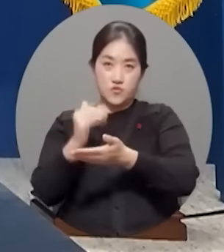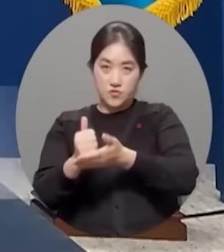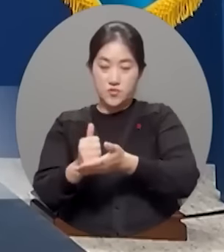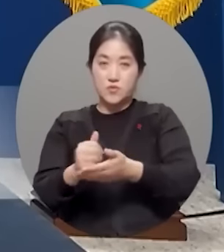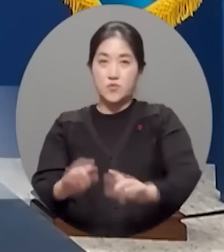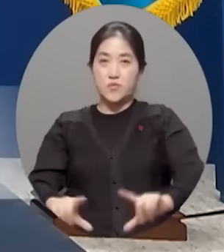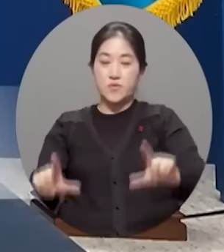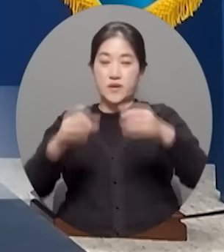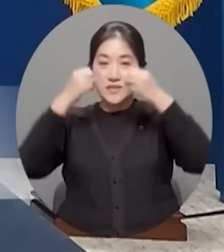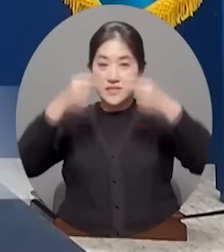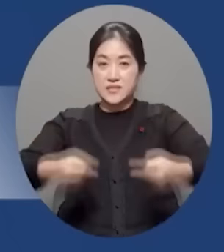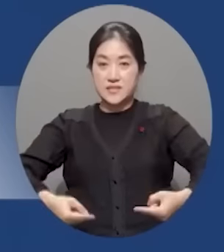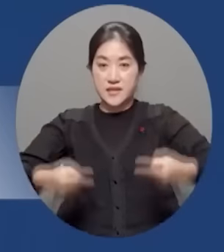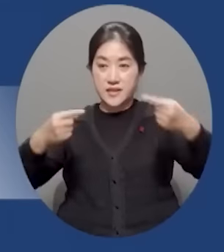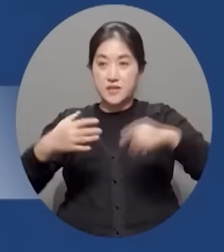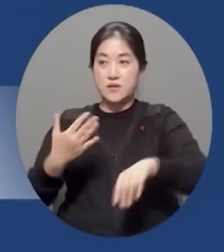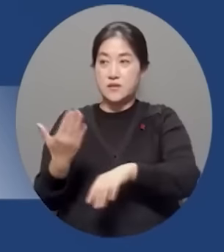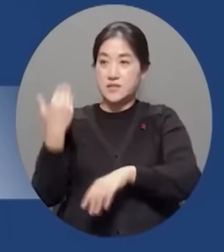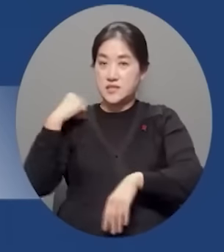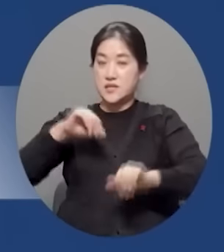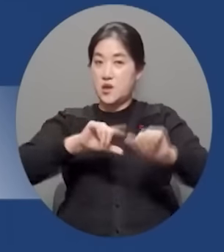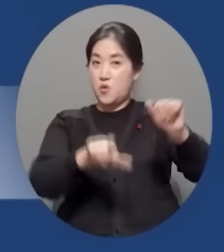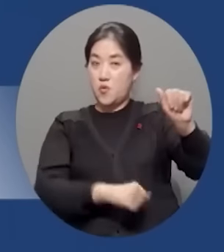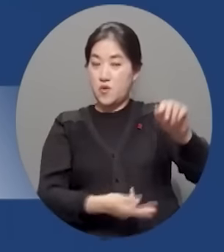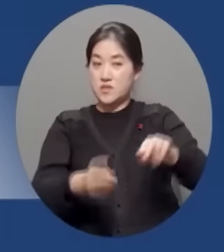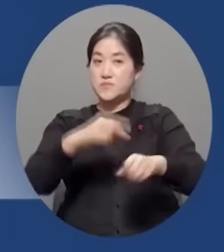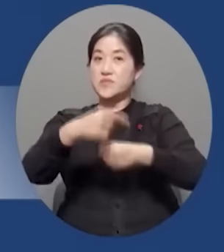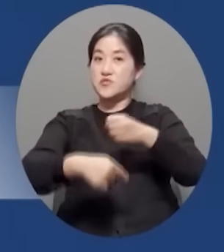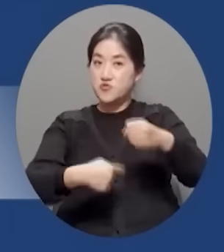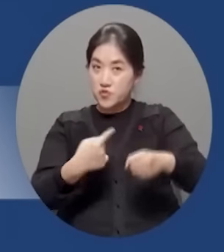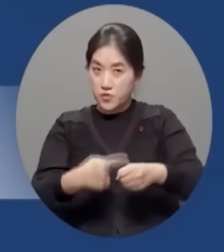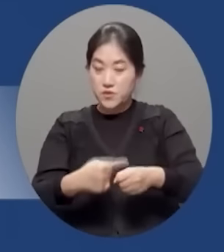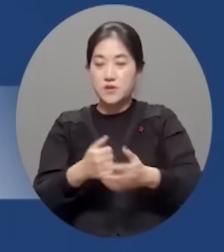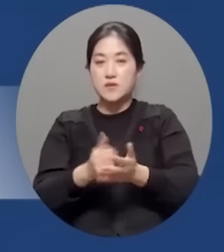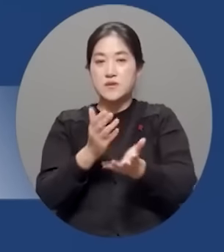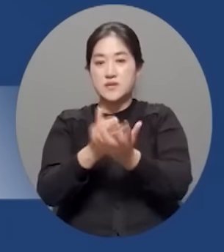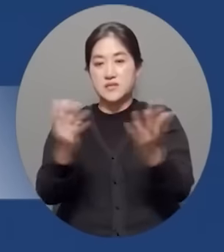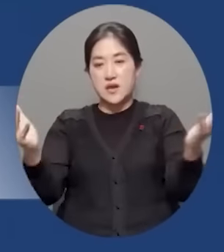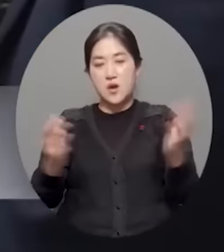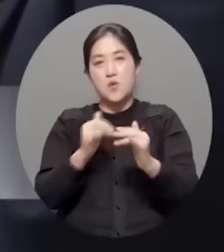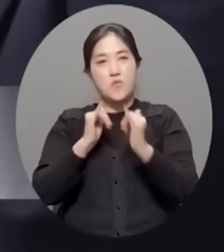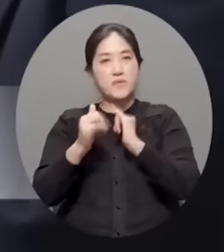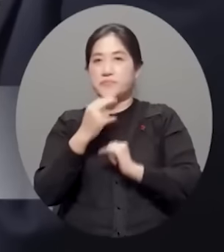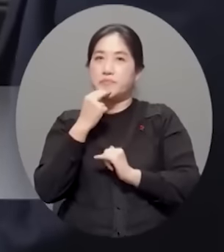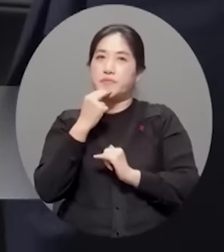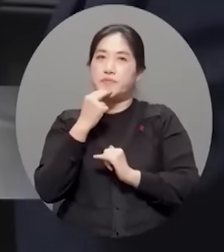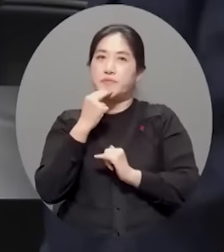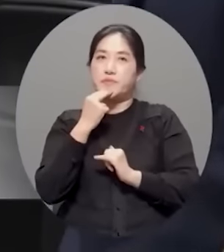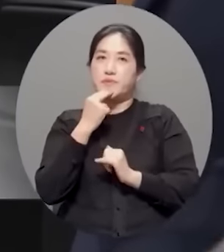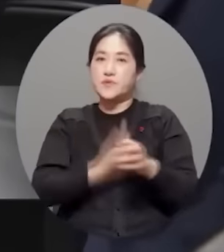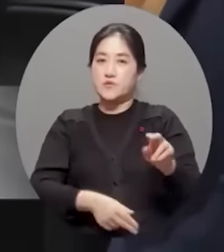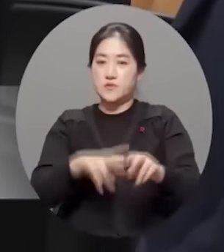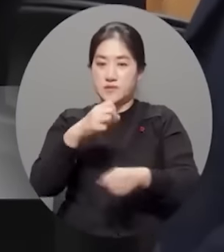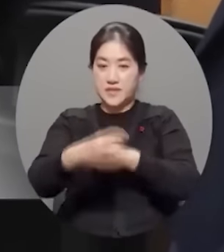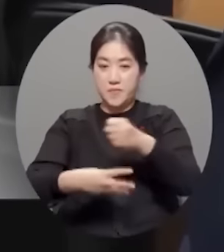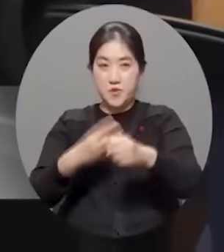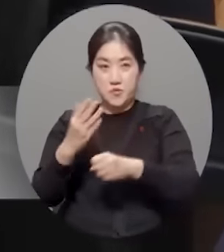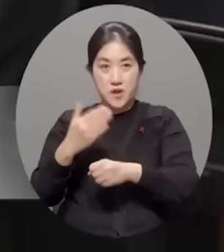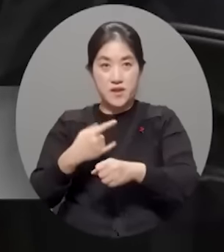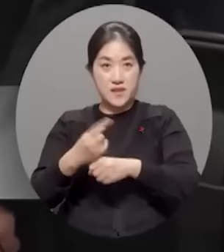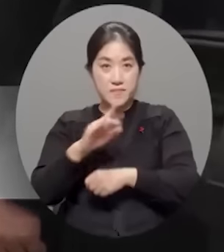올해 10년에도 지난 5월 취임 1주년에도 기자회견은 하지 않았습니다. 취임 3년 차를 맞는